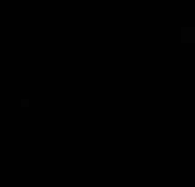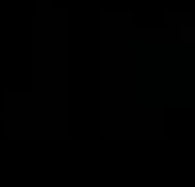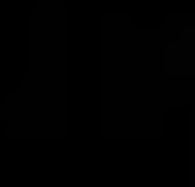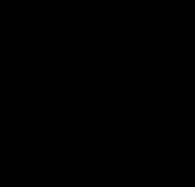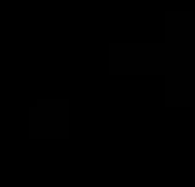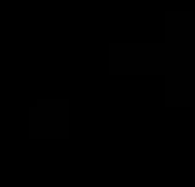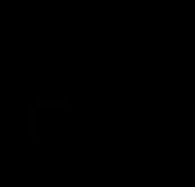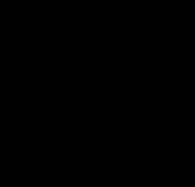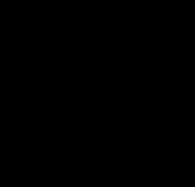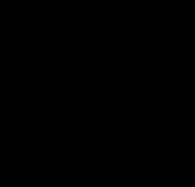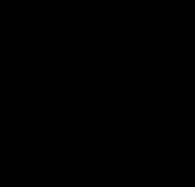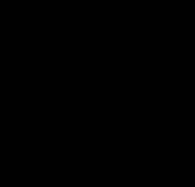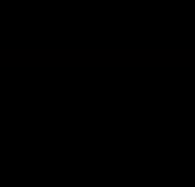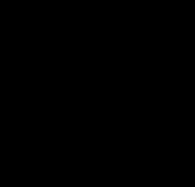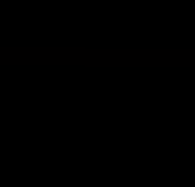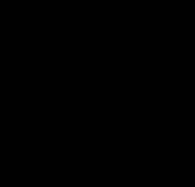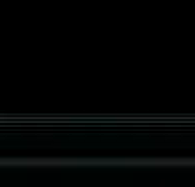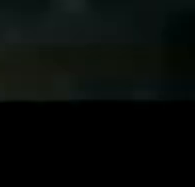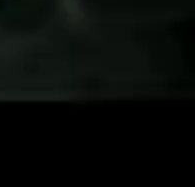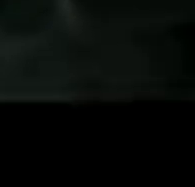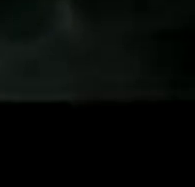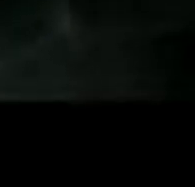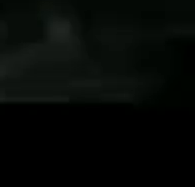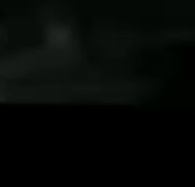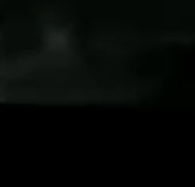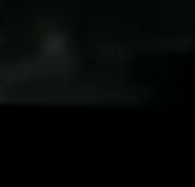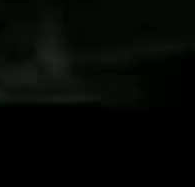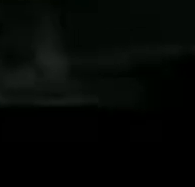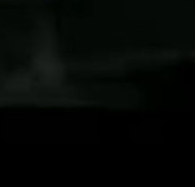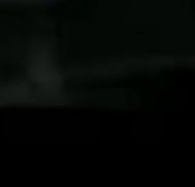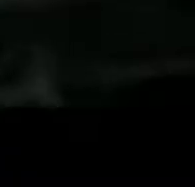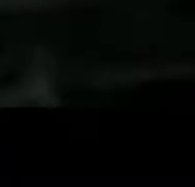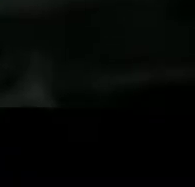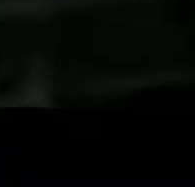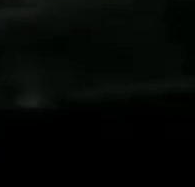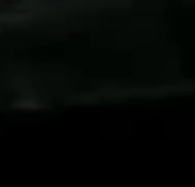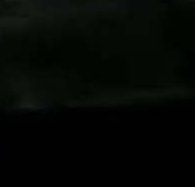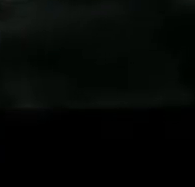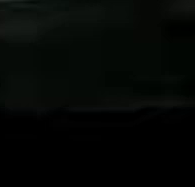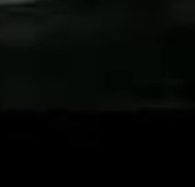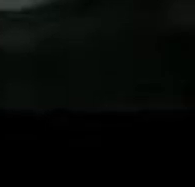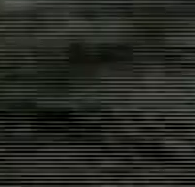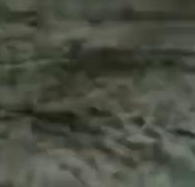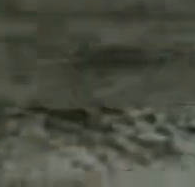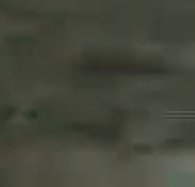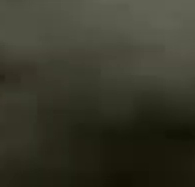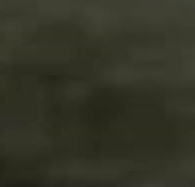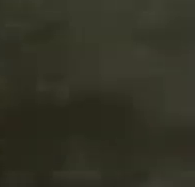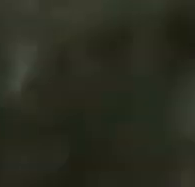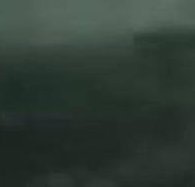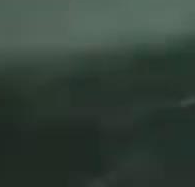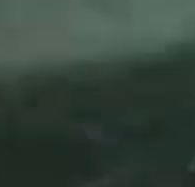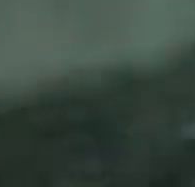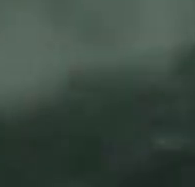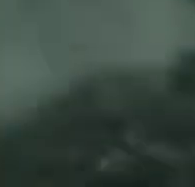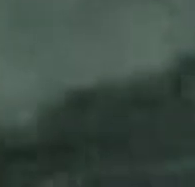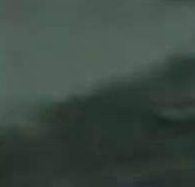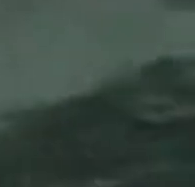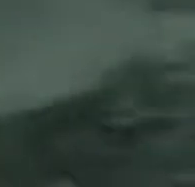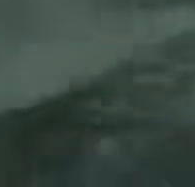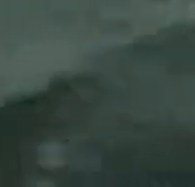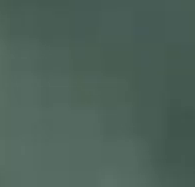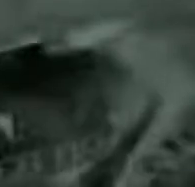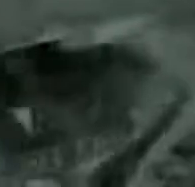ya dhambi, Adamu aliona hapa si mahali petu. Akahubiri habari hizi. Kupitia